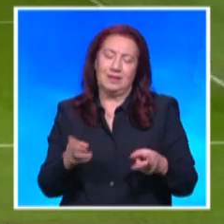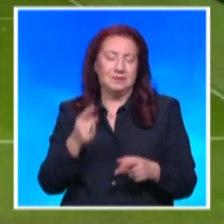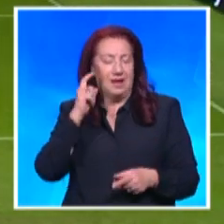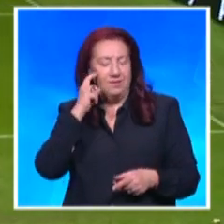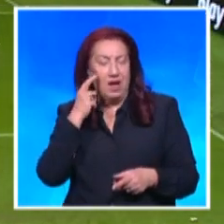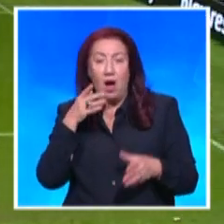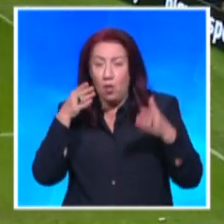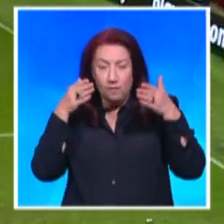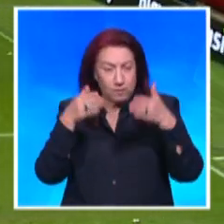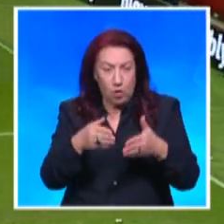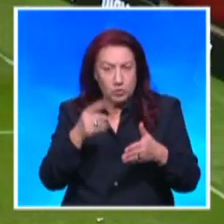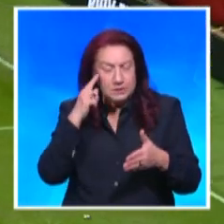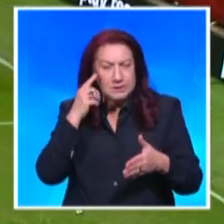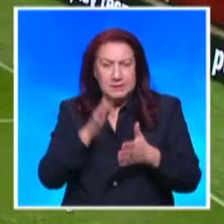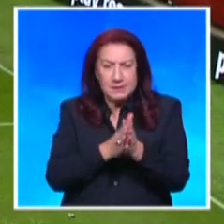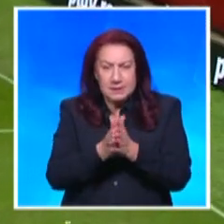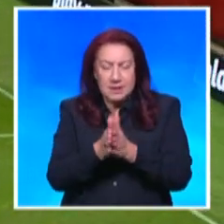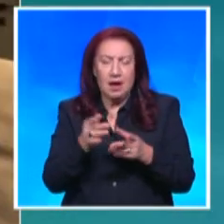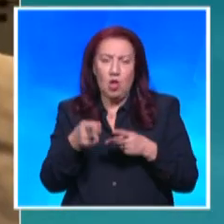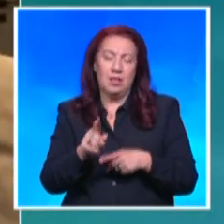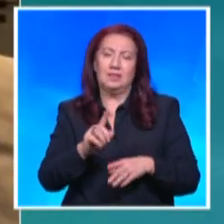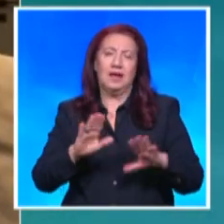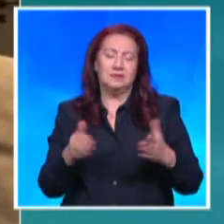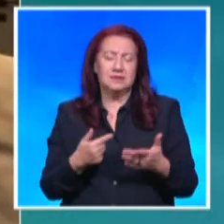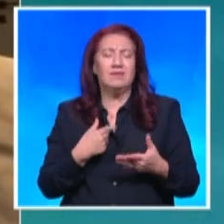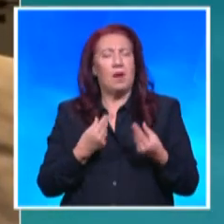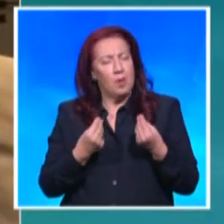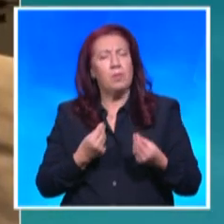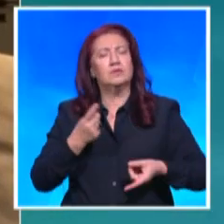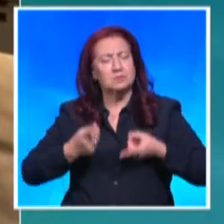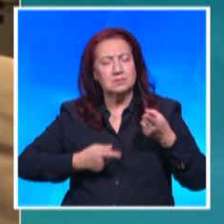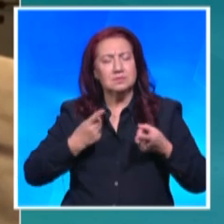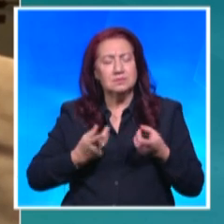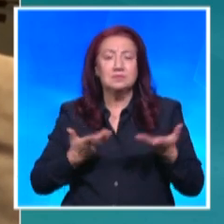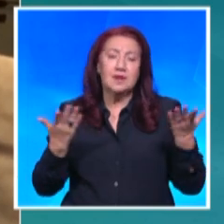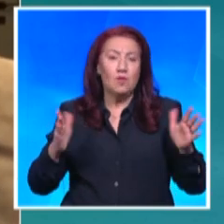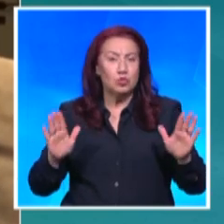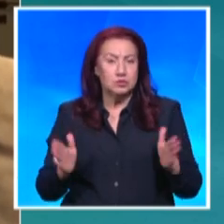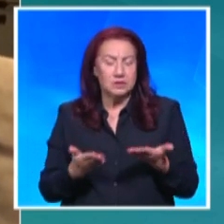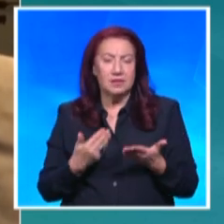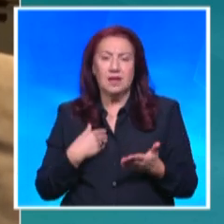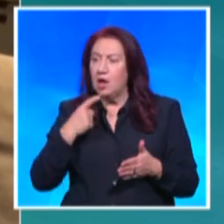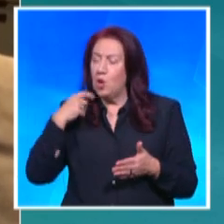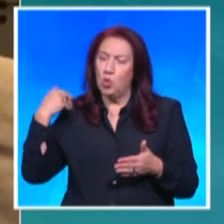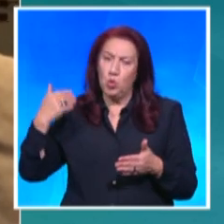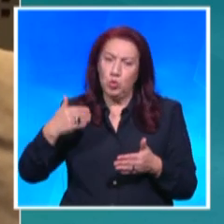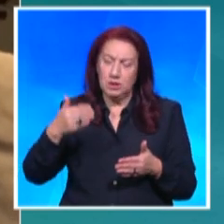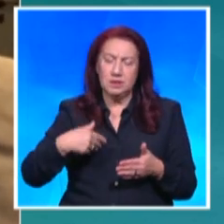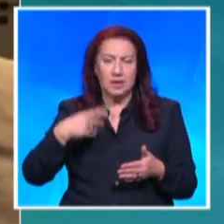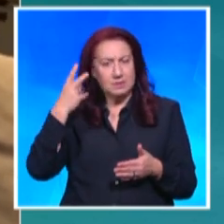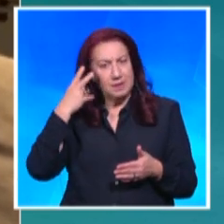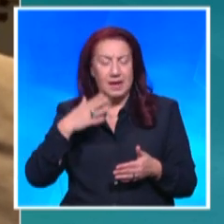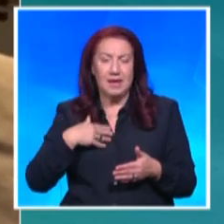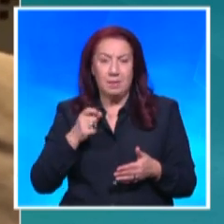това нещо, няма как да се получат нещата. И с годините съм го разбрал, защото е имало сезони, когато съм си